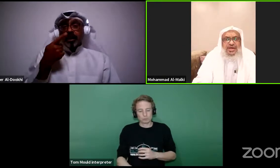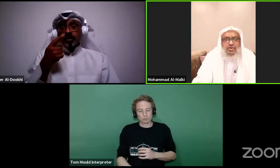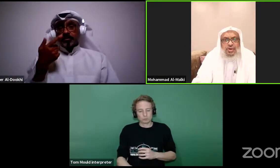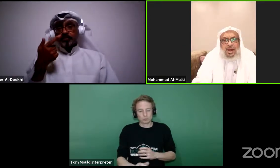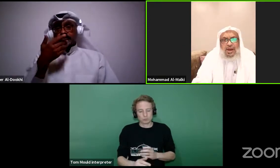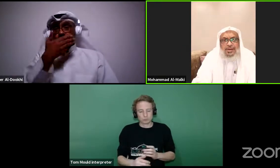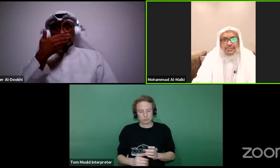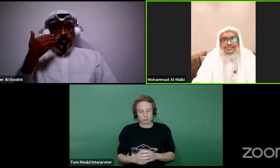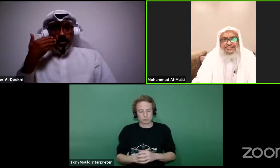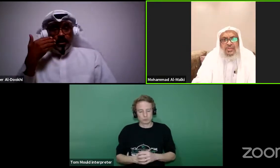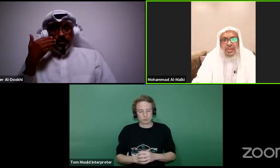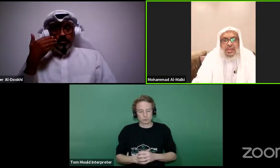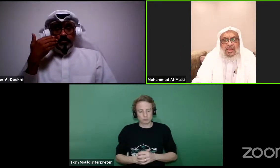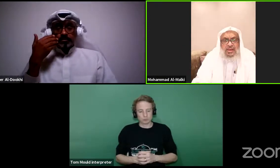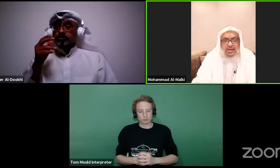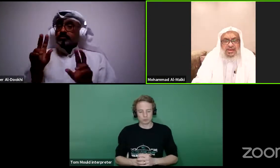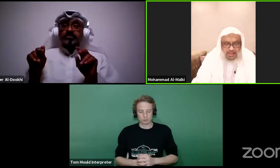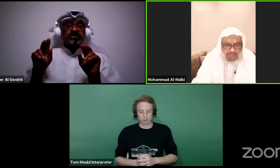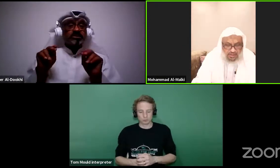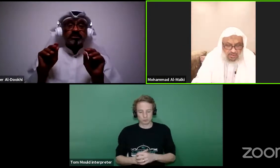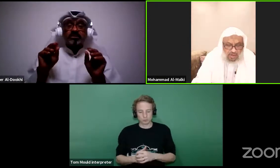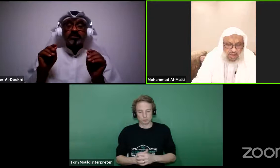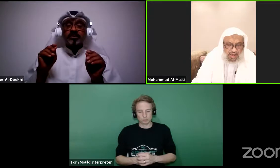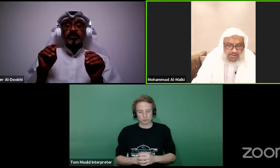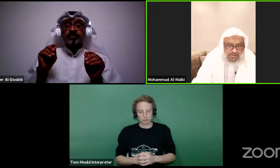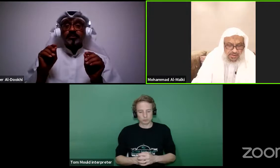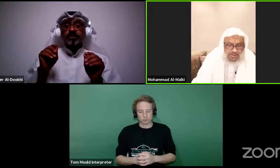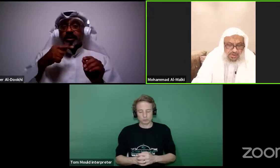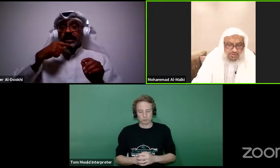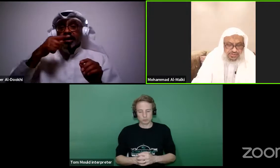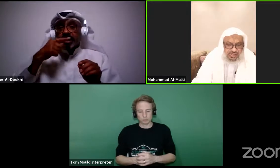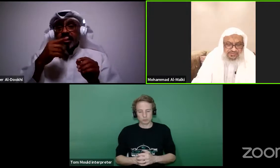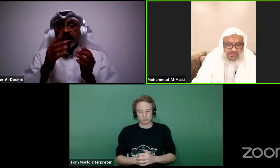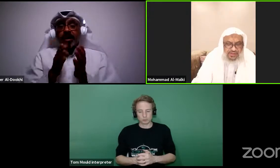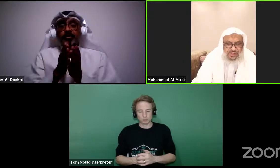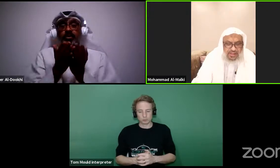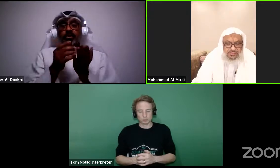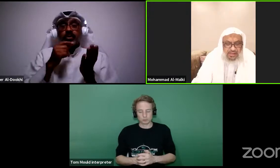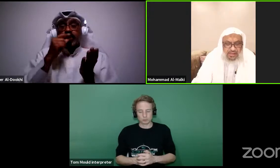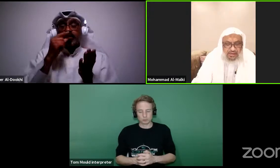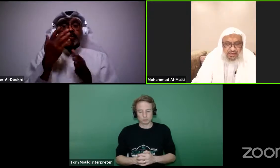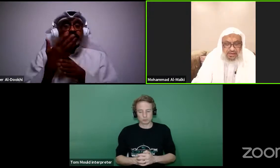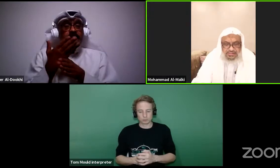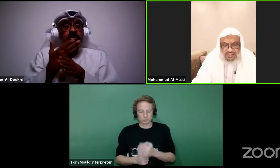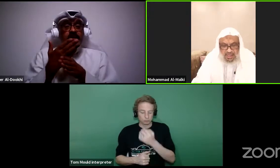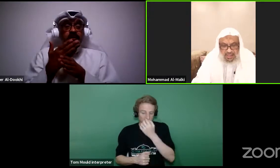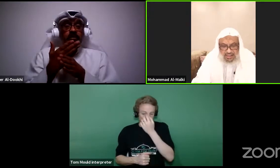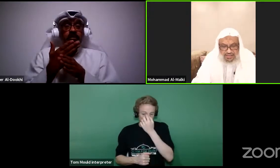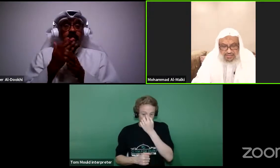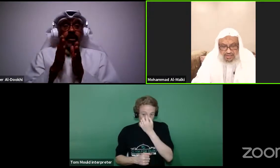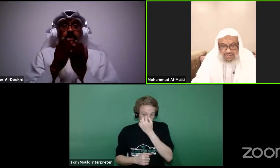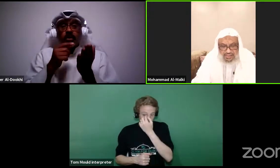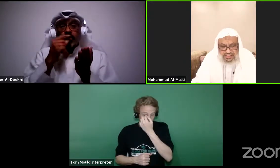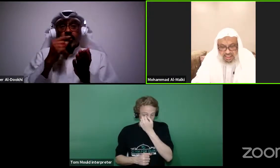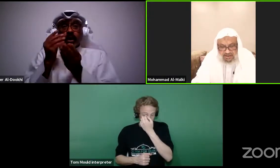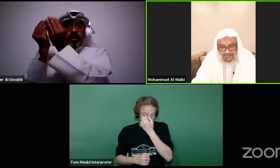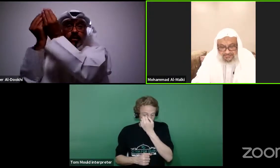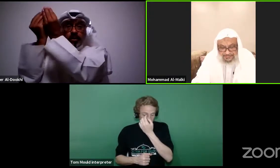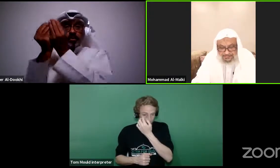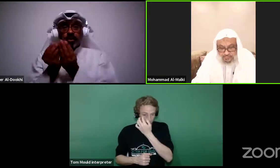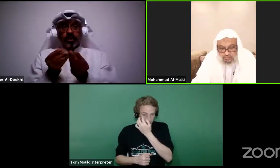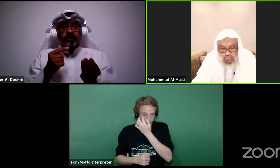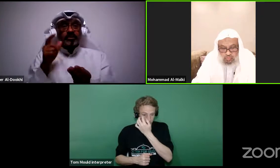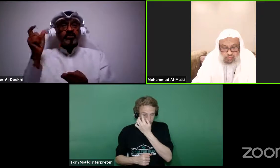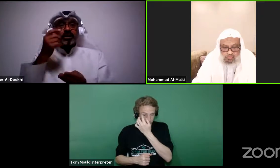حديث عن القرآن، لأن القرآن إنما أنزل في رمضان، بل قد جاء عن كثير من السلف